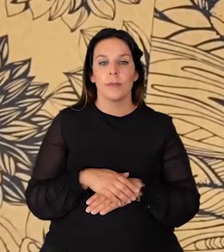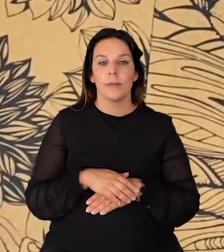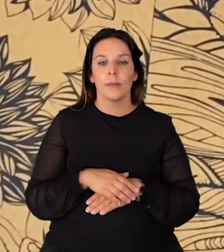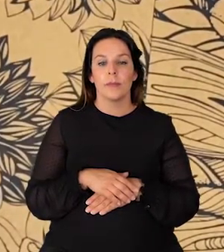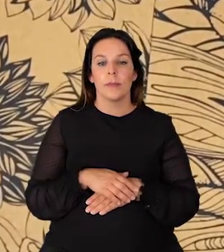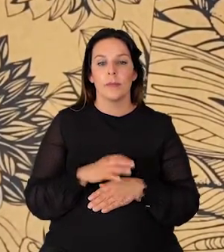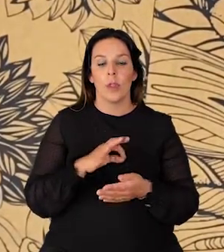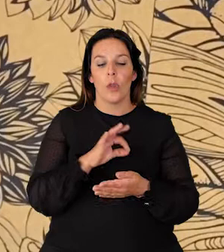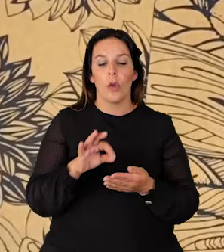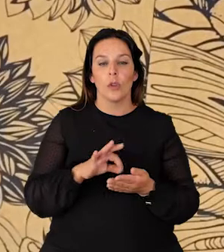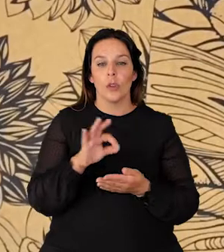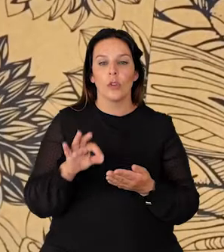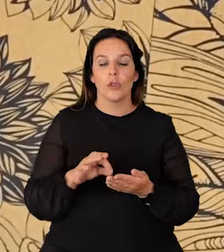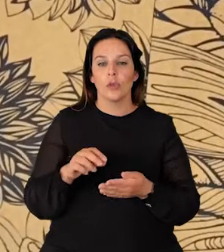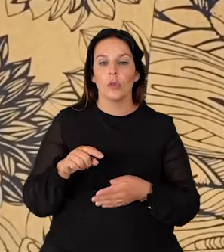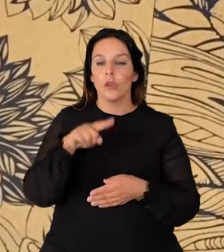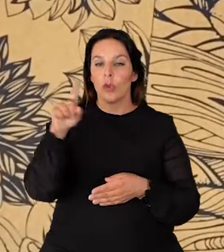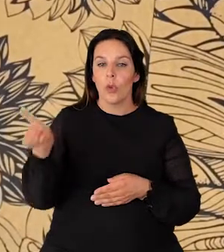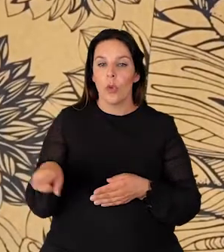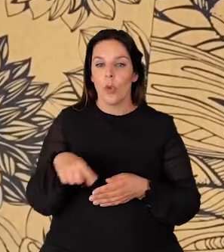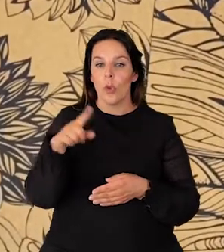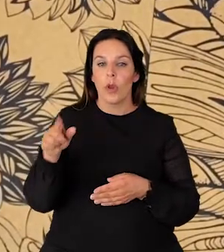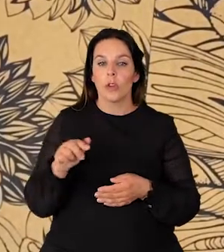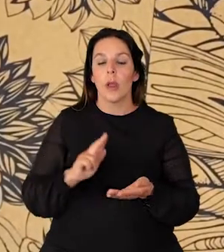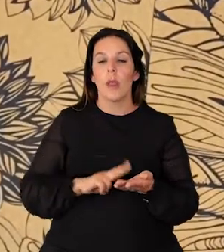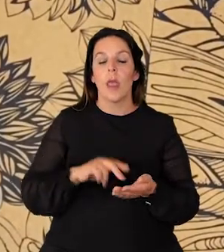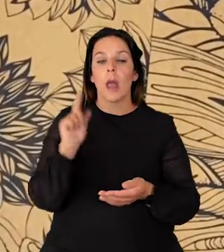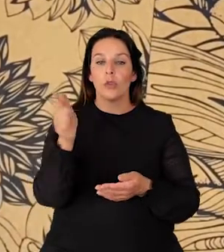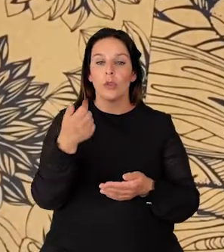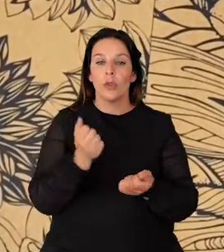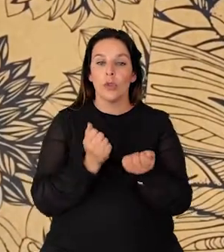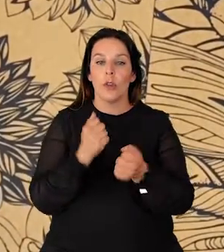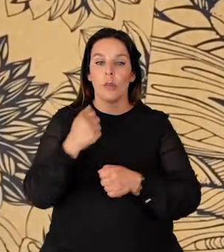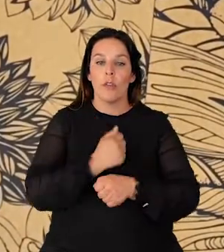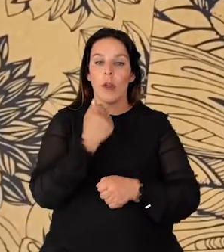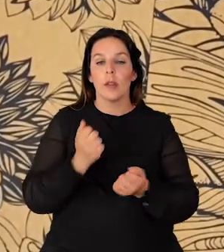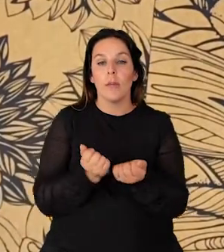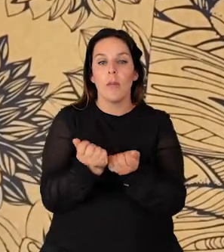tak, potem odrysowujesz kółeczka na drugim sztywnym papierze, wycinasz je.